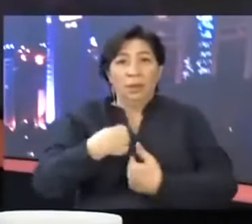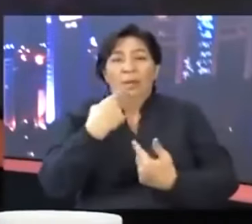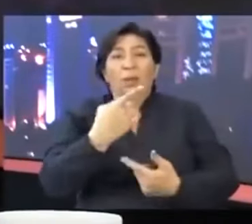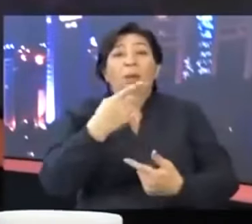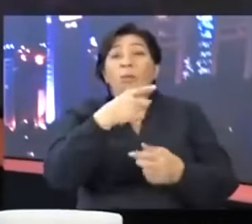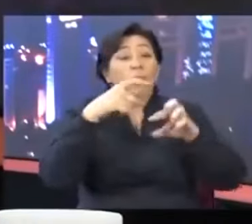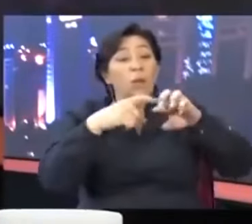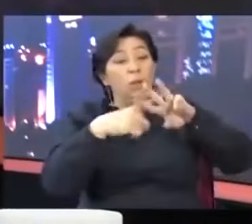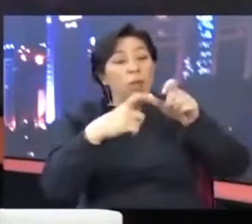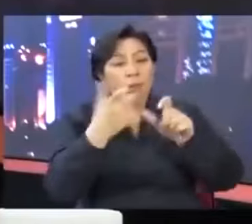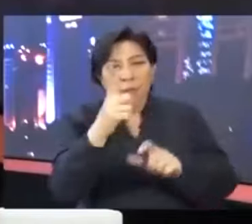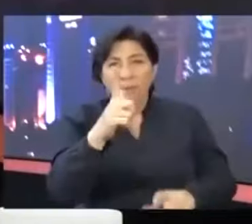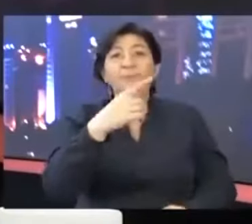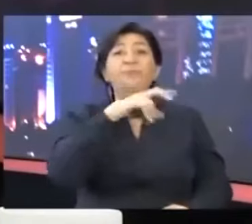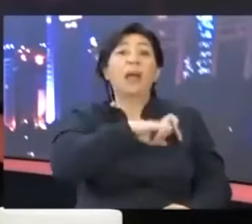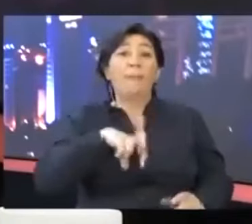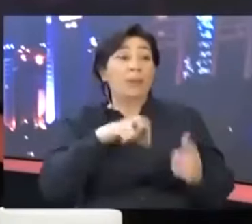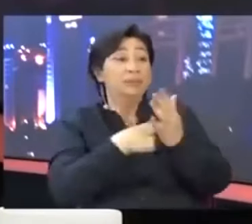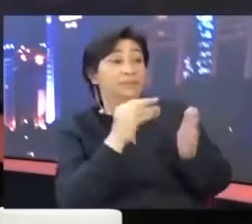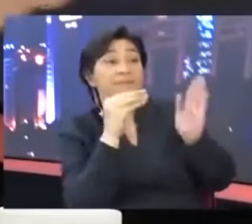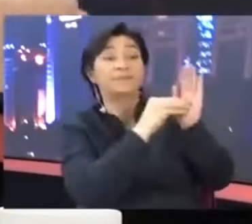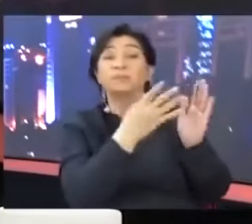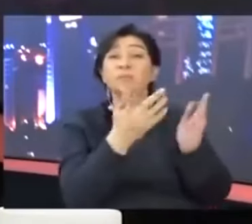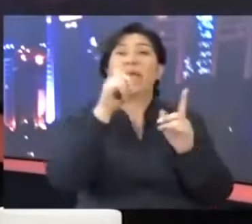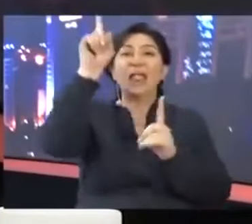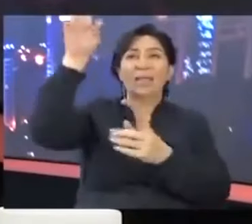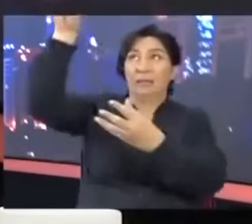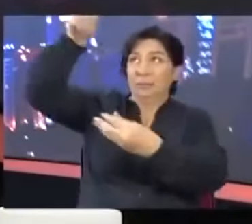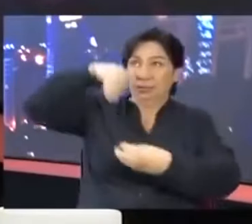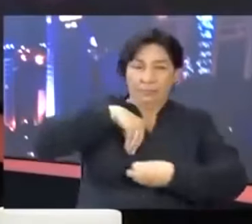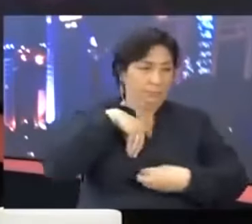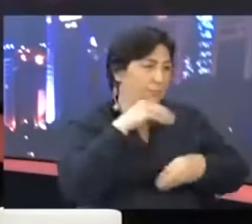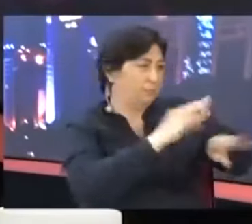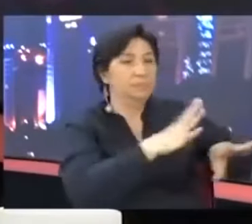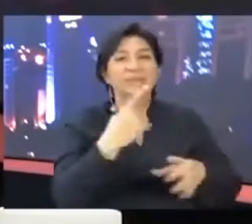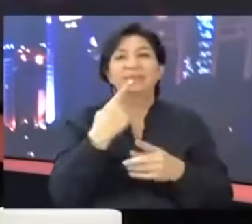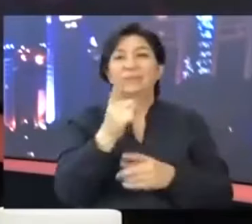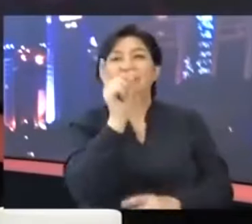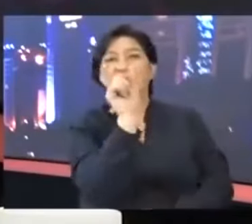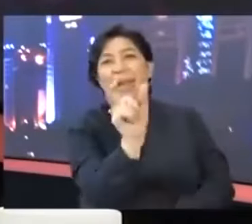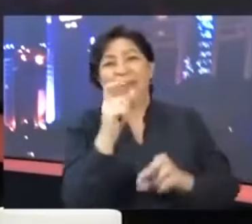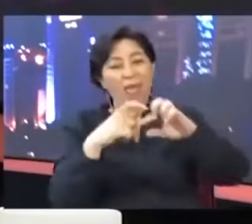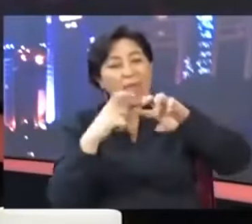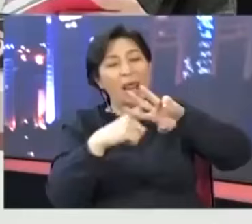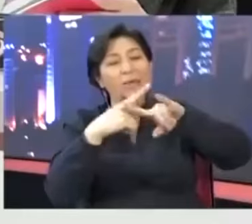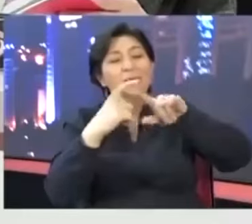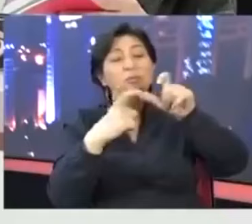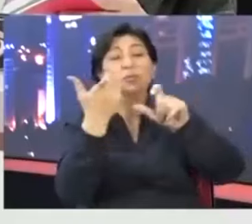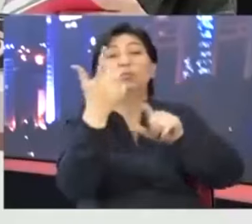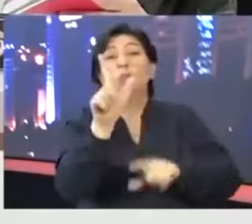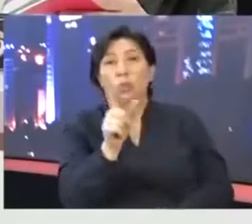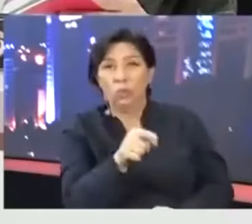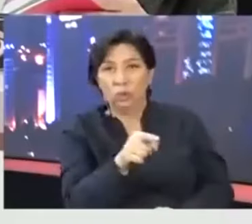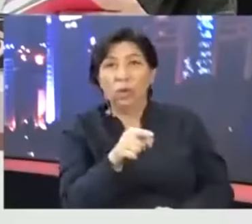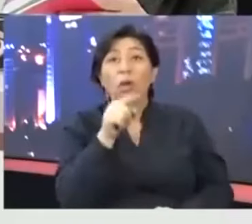için kullan kelime Allah'tan aldığı bir şeyi iletmesini ifade eden bir kelime Resul kelimesi